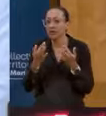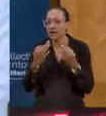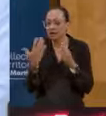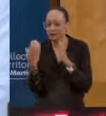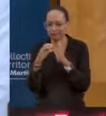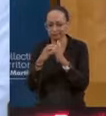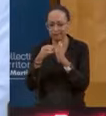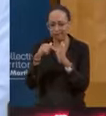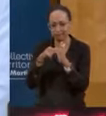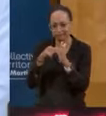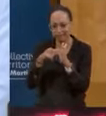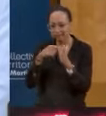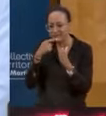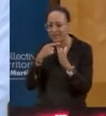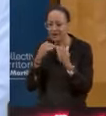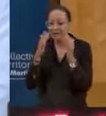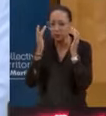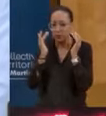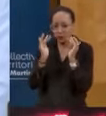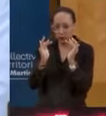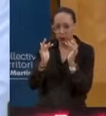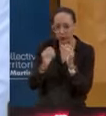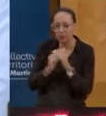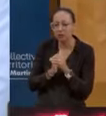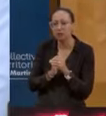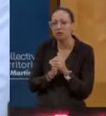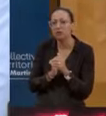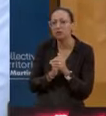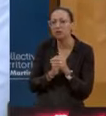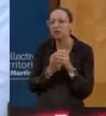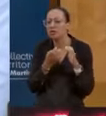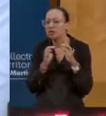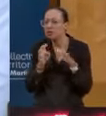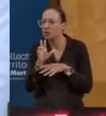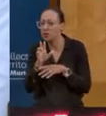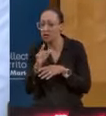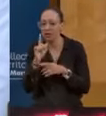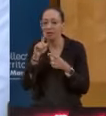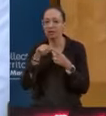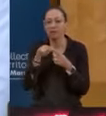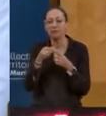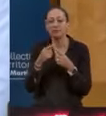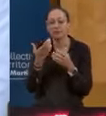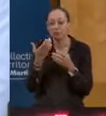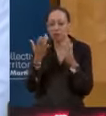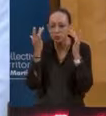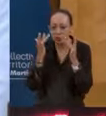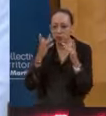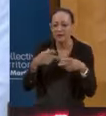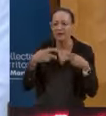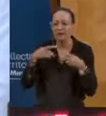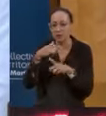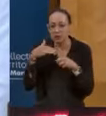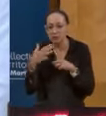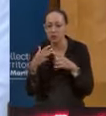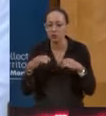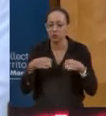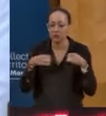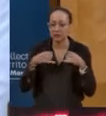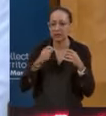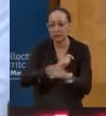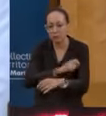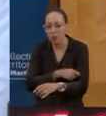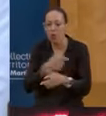rubrique qui parle de culture, de 903 pour l'investissement, culture, vie sociale, jeunesse, sport et